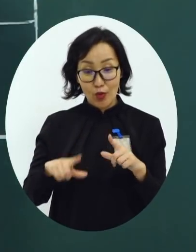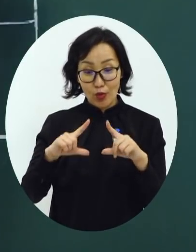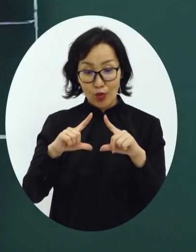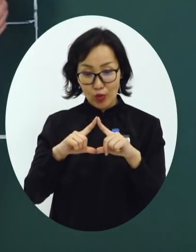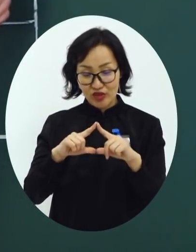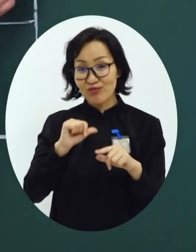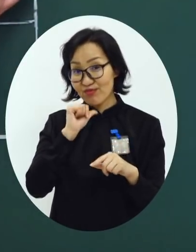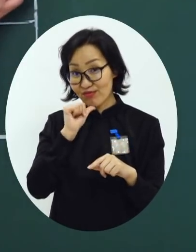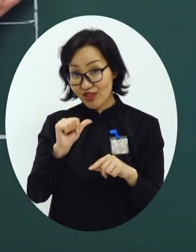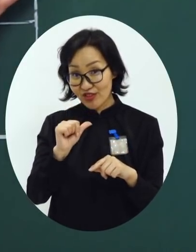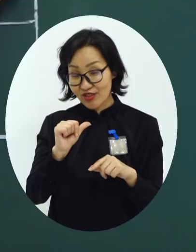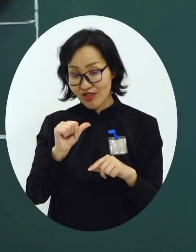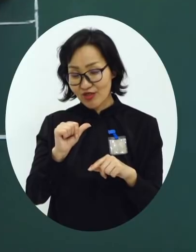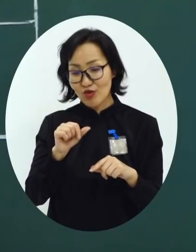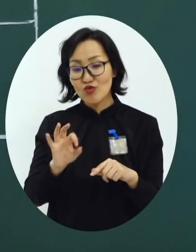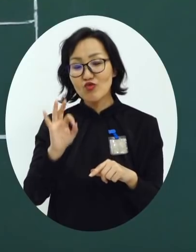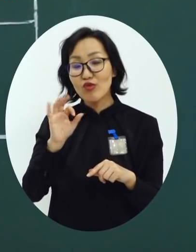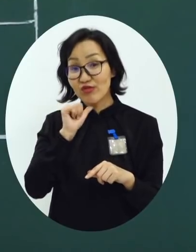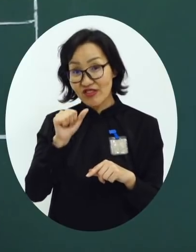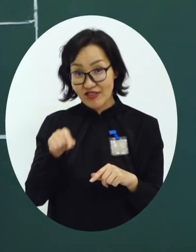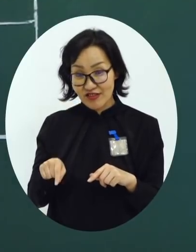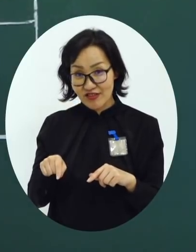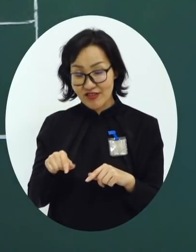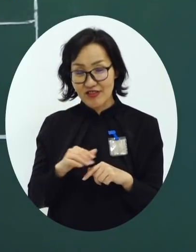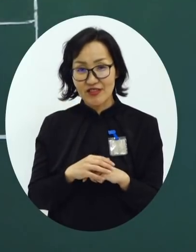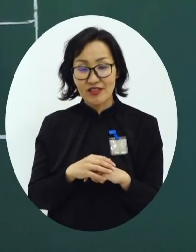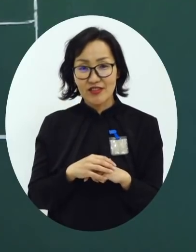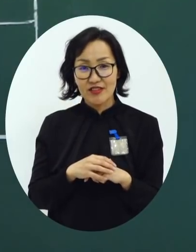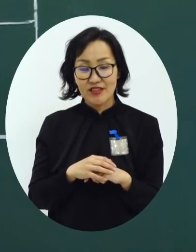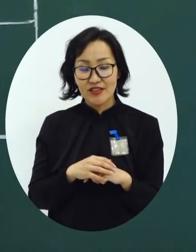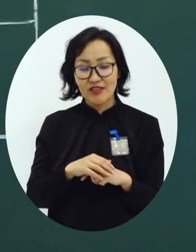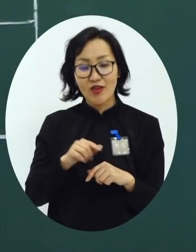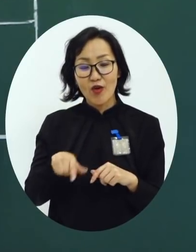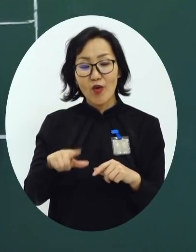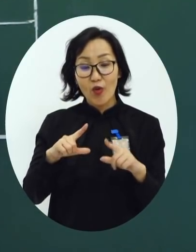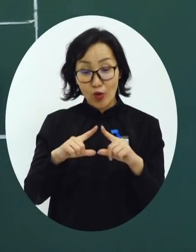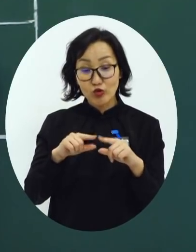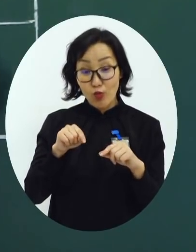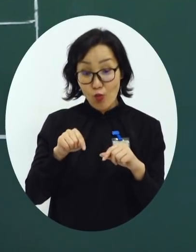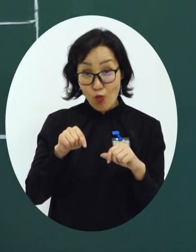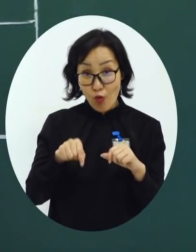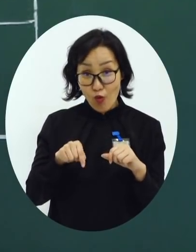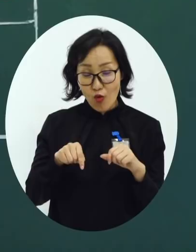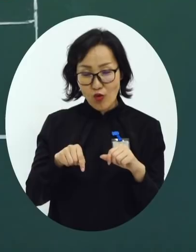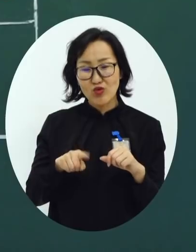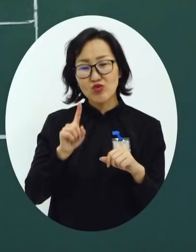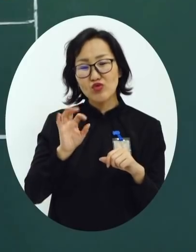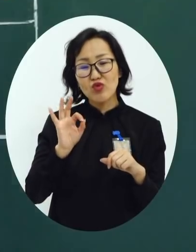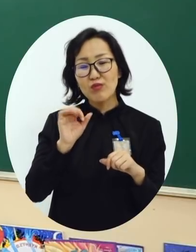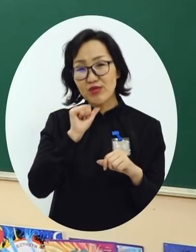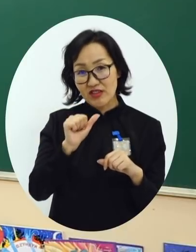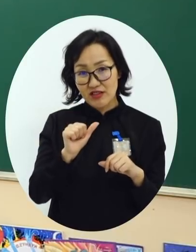гурвалжин биш, зөв биш гэсэн шинжтэй байна. Тэгвэл энэ маань гурвалж юм уу? Тэгээ яах вэ? Зөв